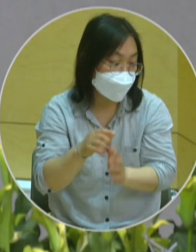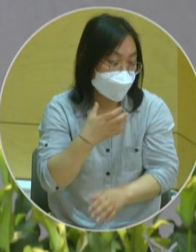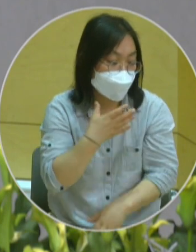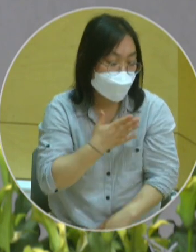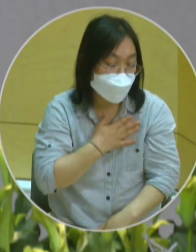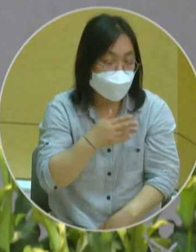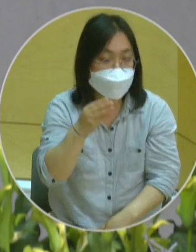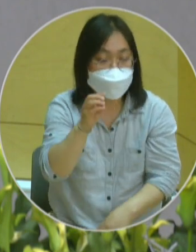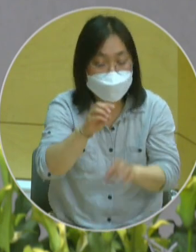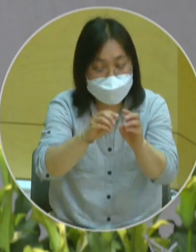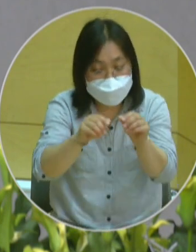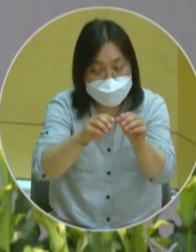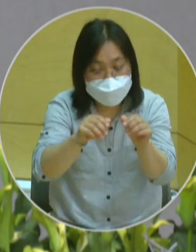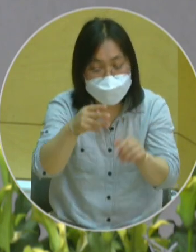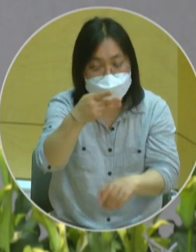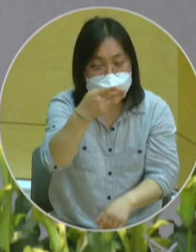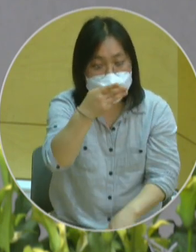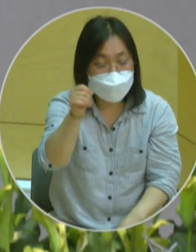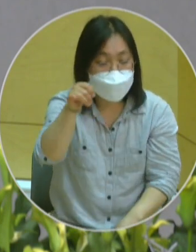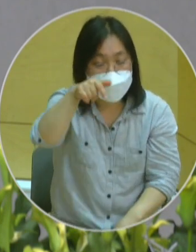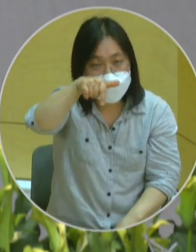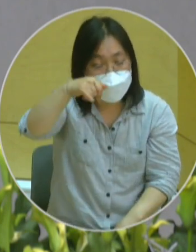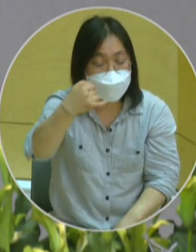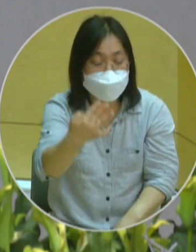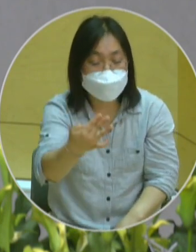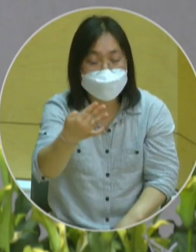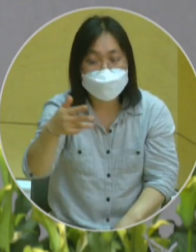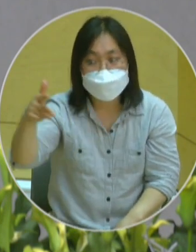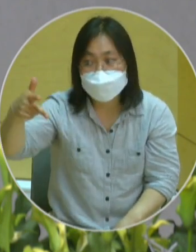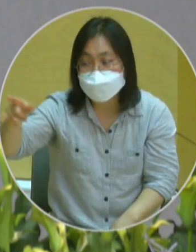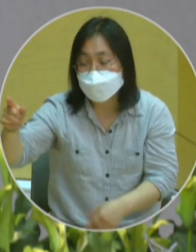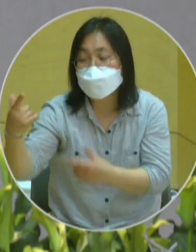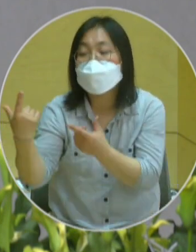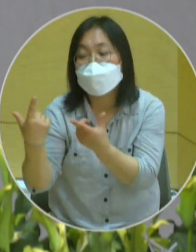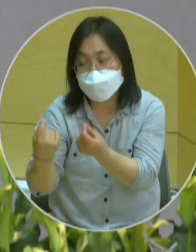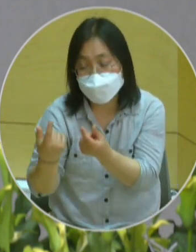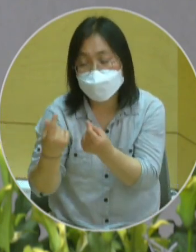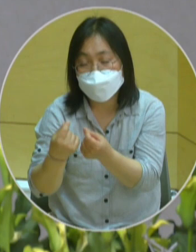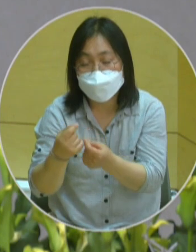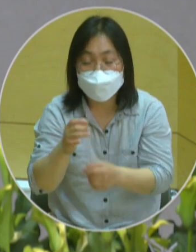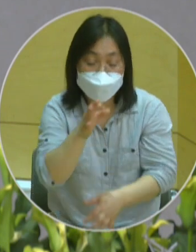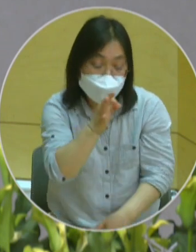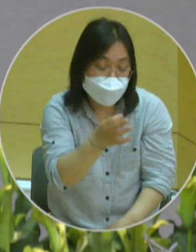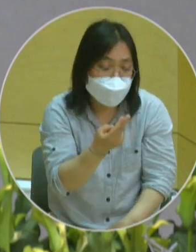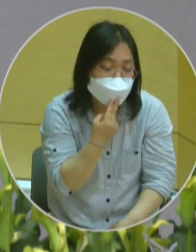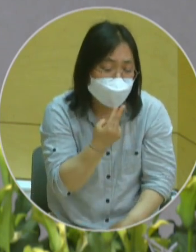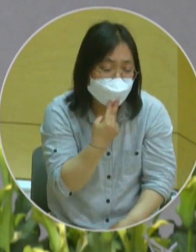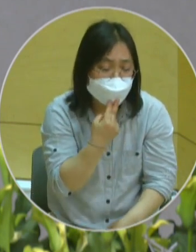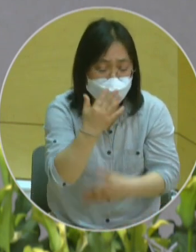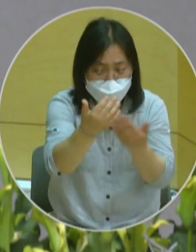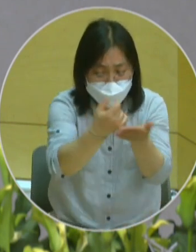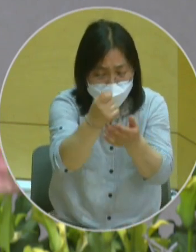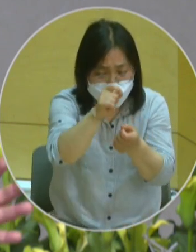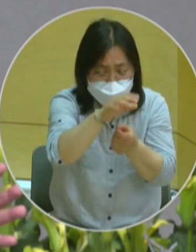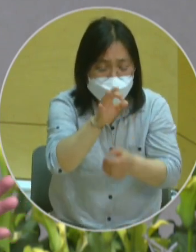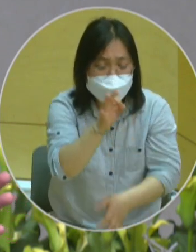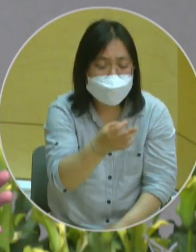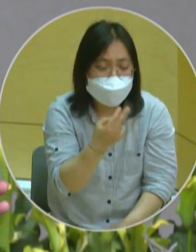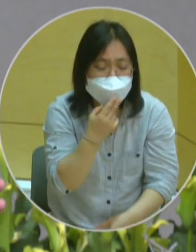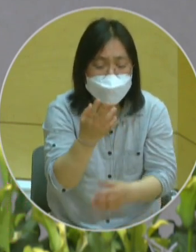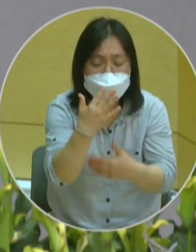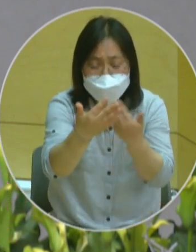나는 티끌이나 재와 같다, 하나님 앞에서 난 티끌이나 재와 같다, 아무 가치가 없다는 거예요. 그러니까 하나님의 그